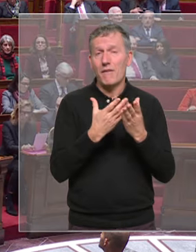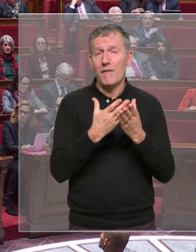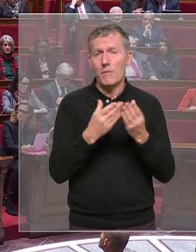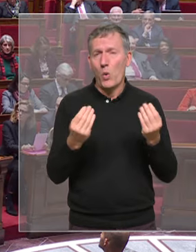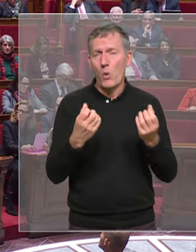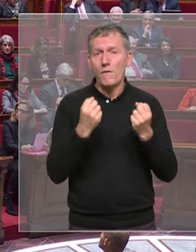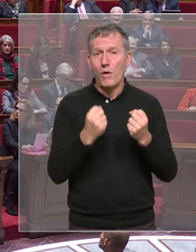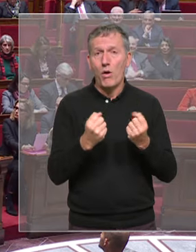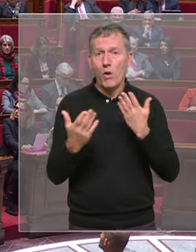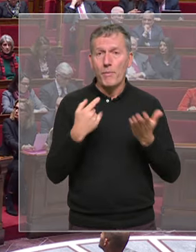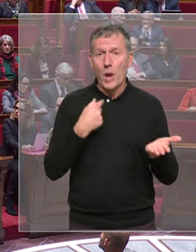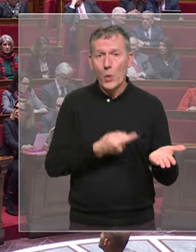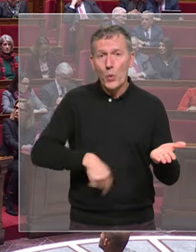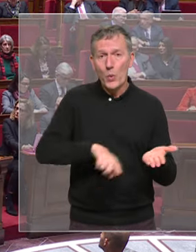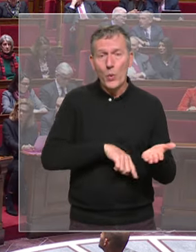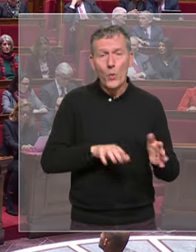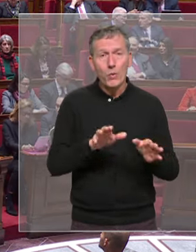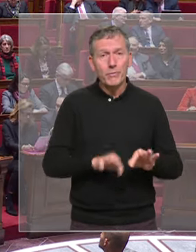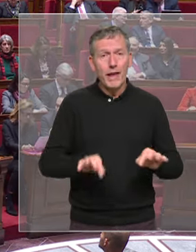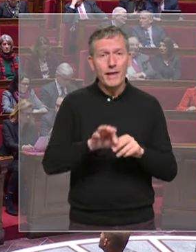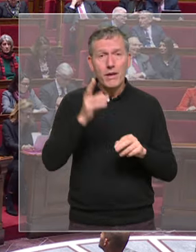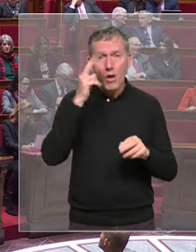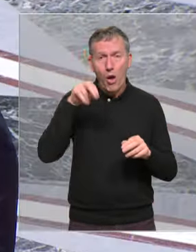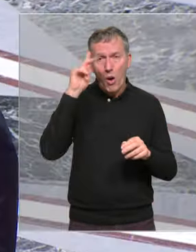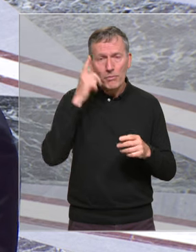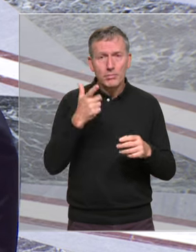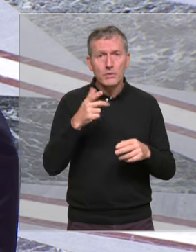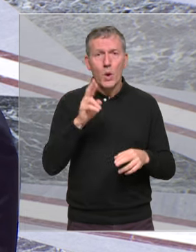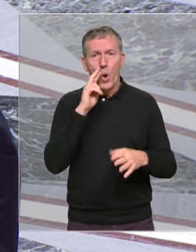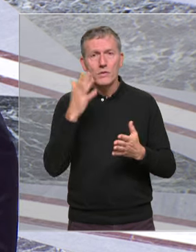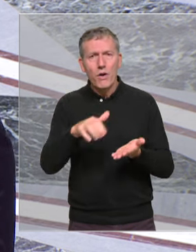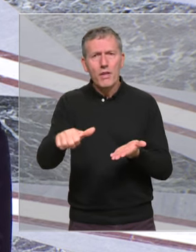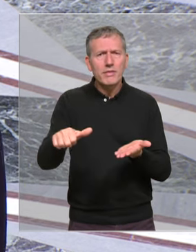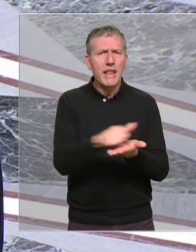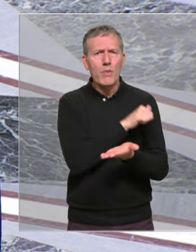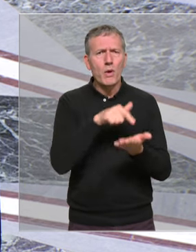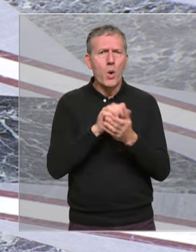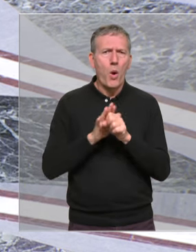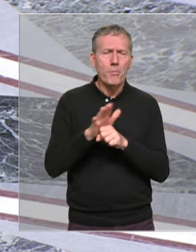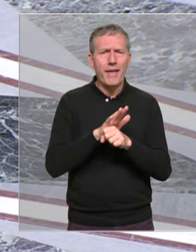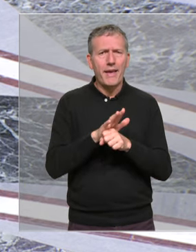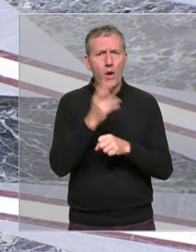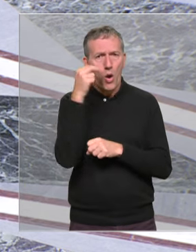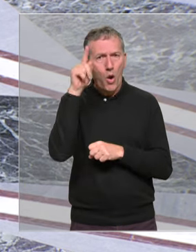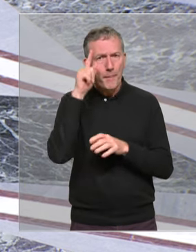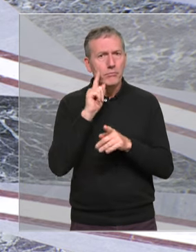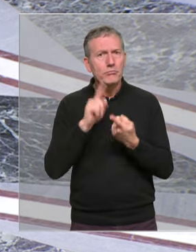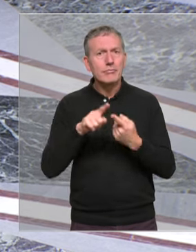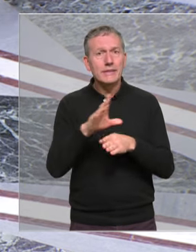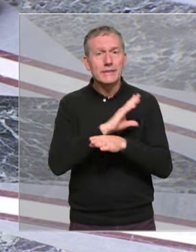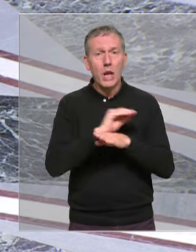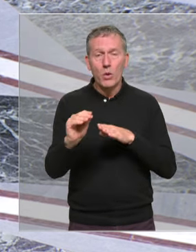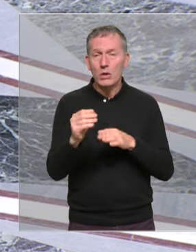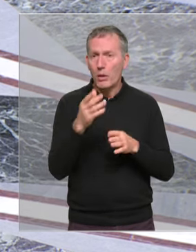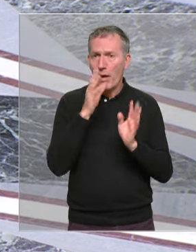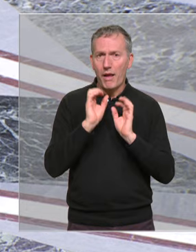nous, les Européens. La Russie veut détruire la sécurité européenne et nous ne pouvons pas